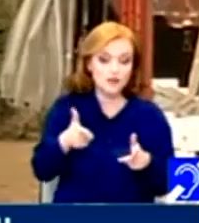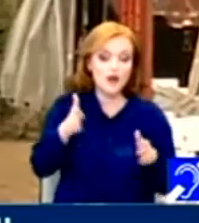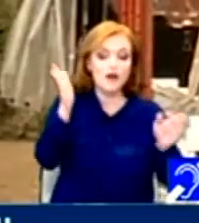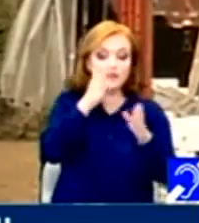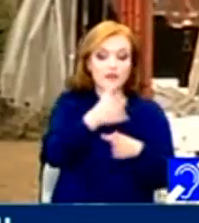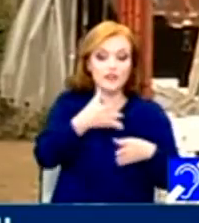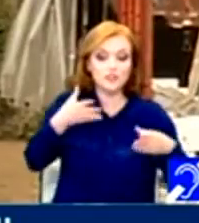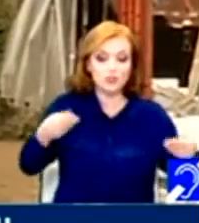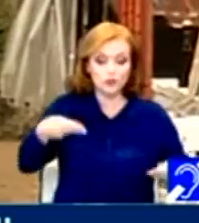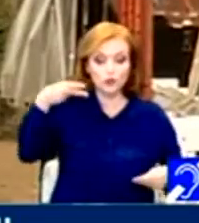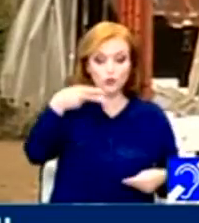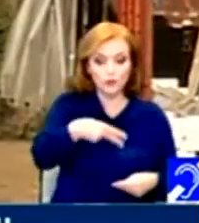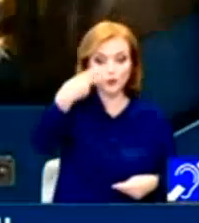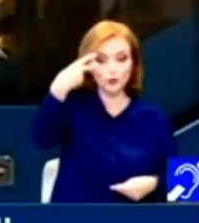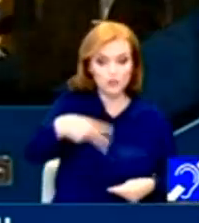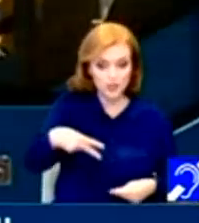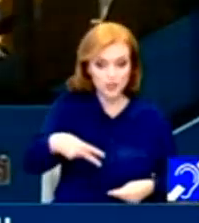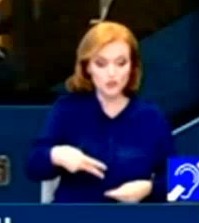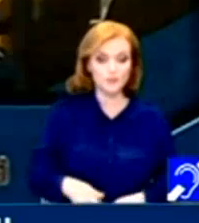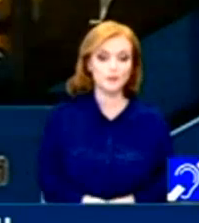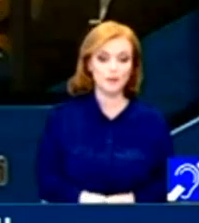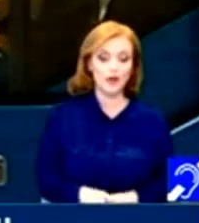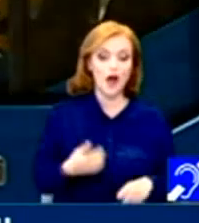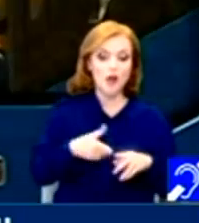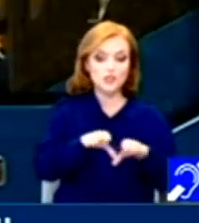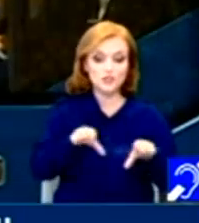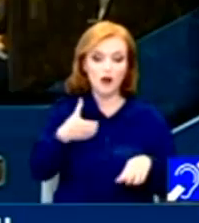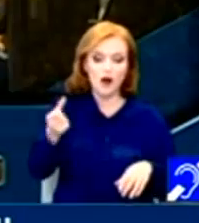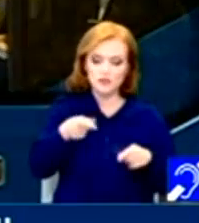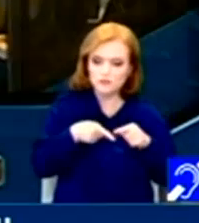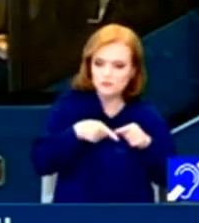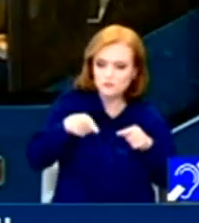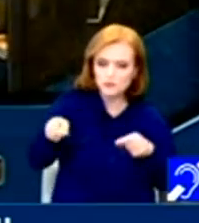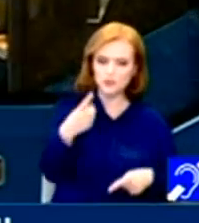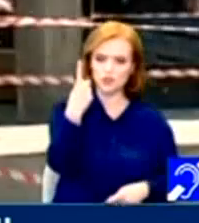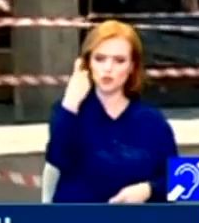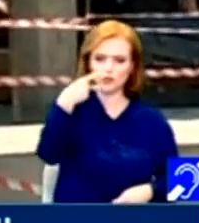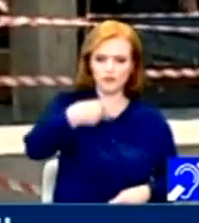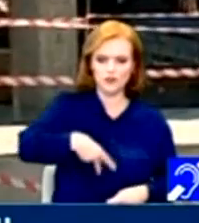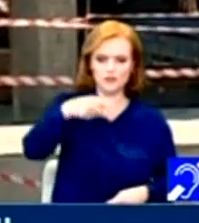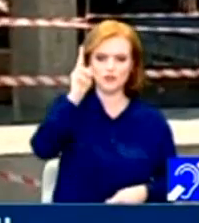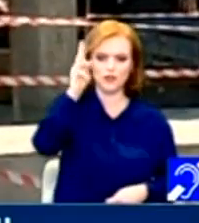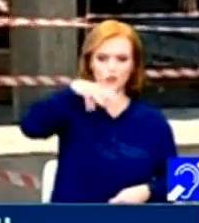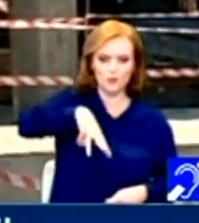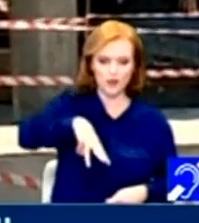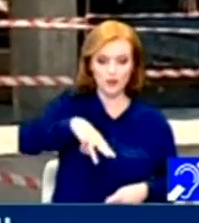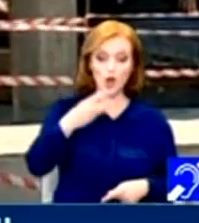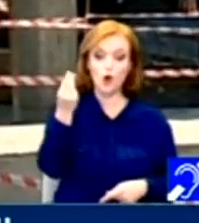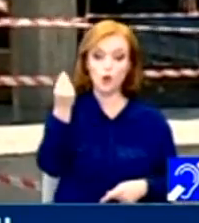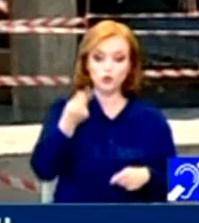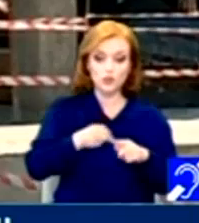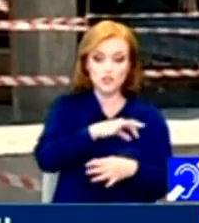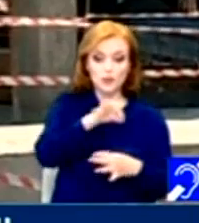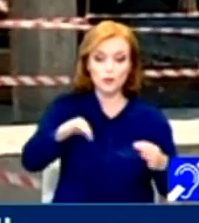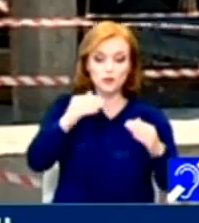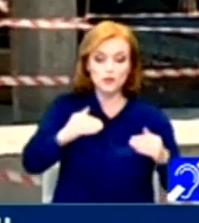primăvara anului 2020. Gazoductul Iași-Ungheni-Chișinău are o lungime de 120 de kilometri, iar costurile acestuia